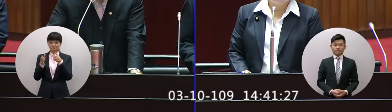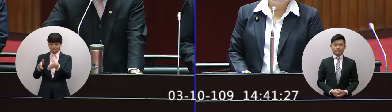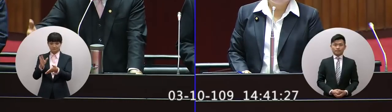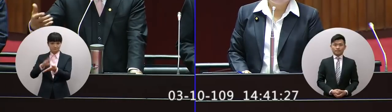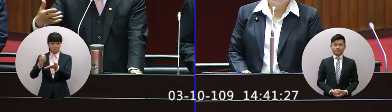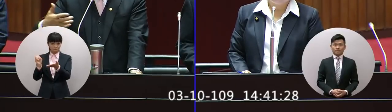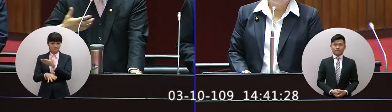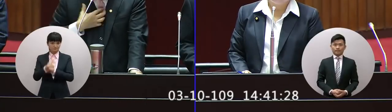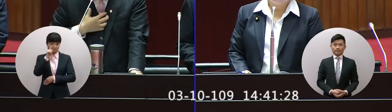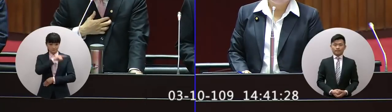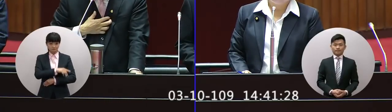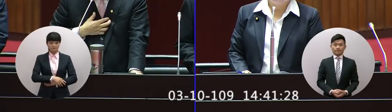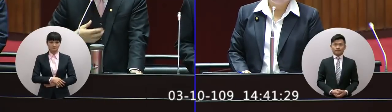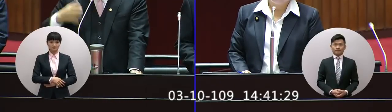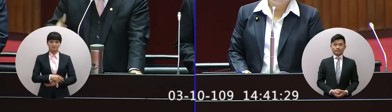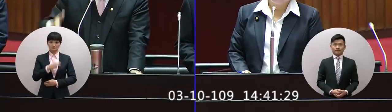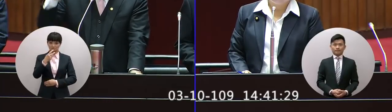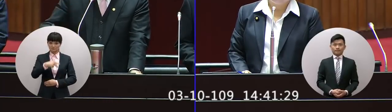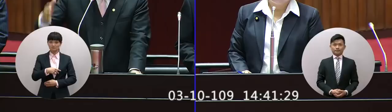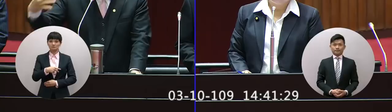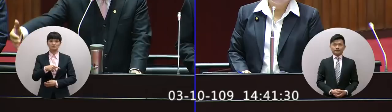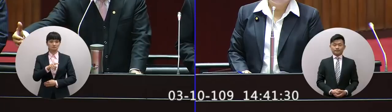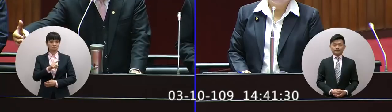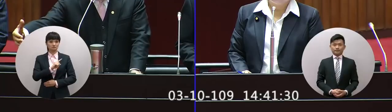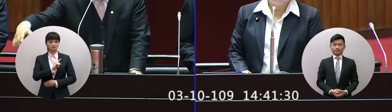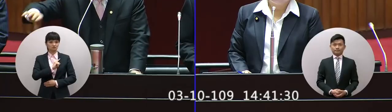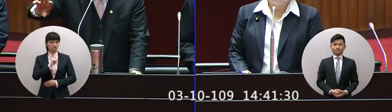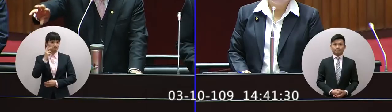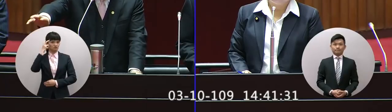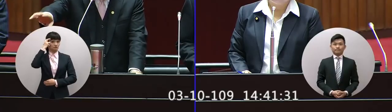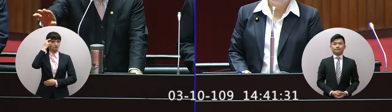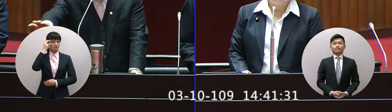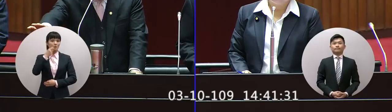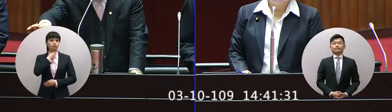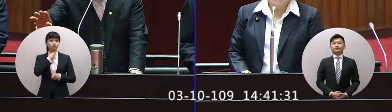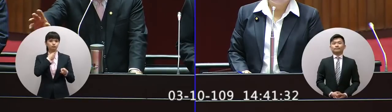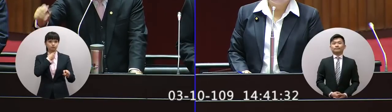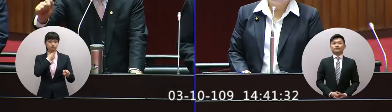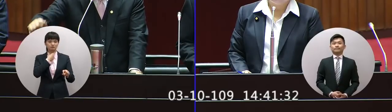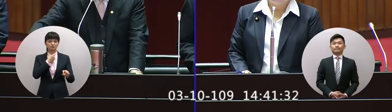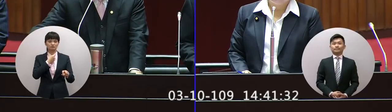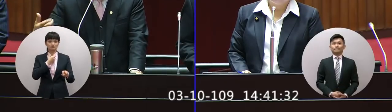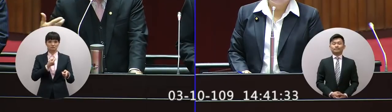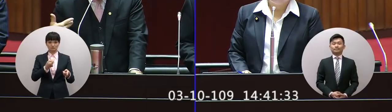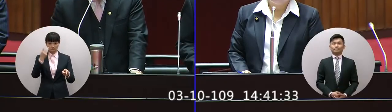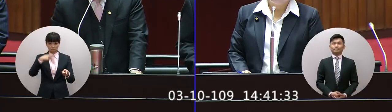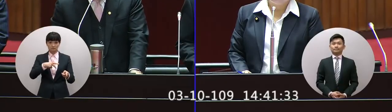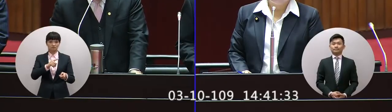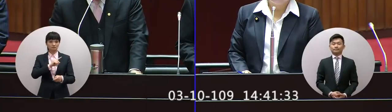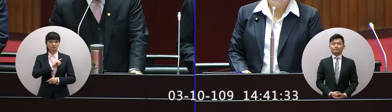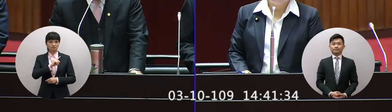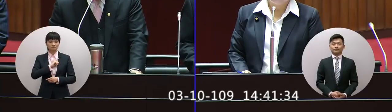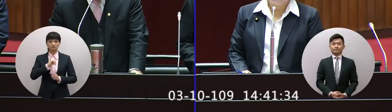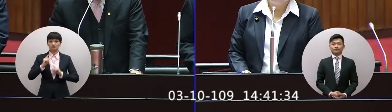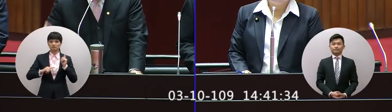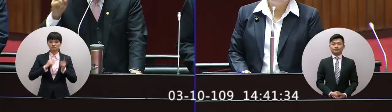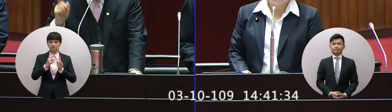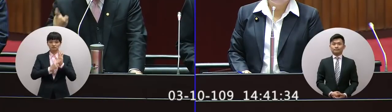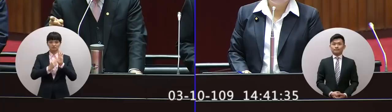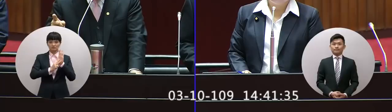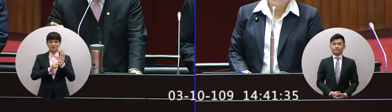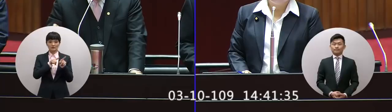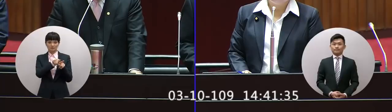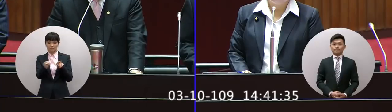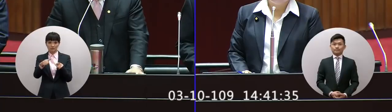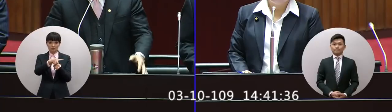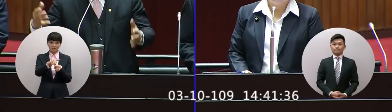不该只有以自己啊，我想要这个结果，结果把条件做自己意识的解释，